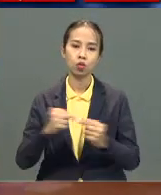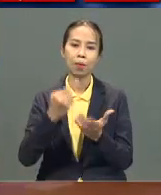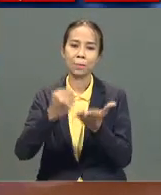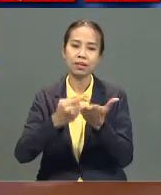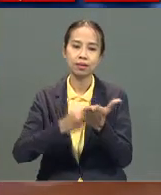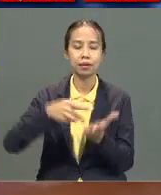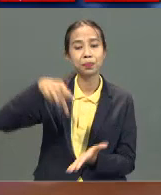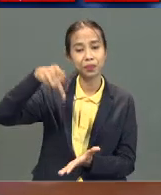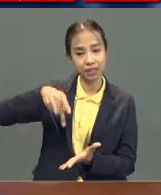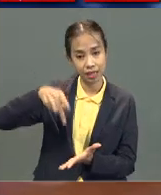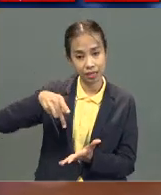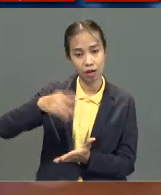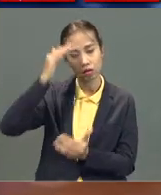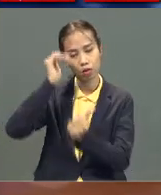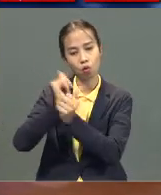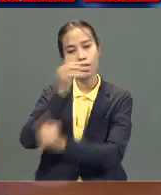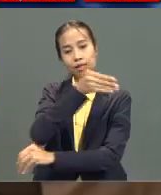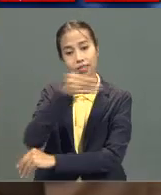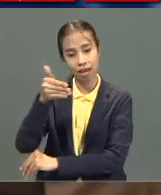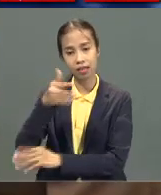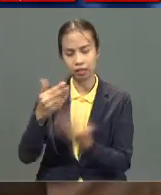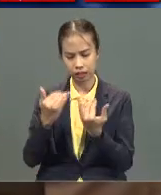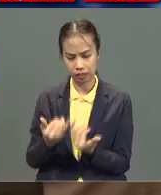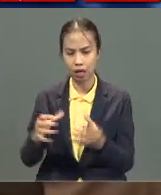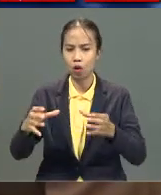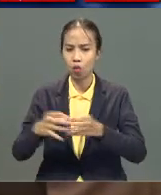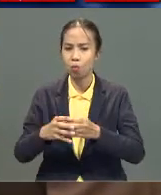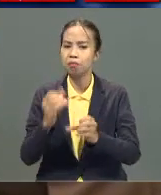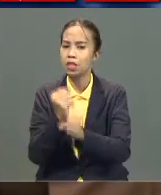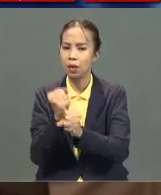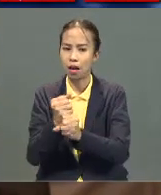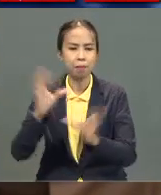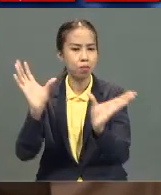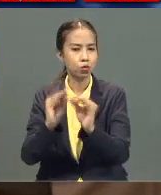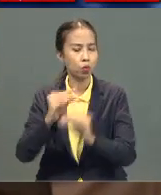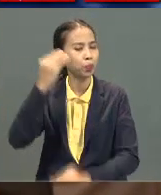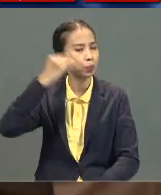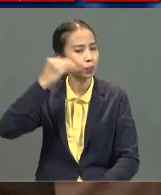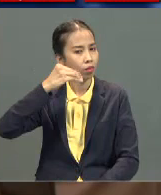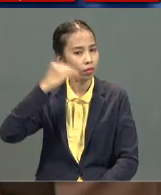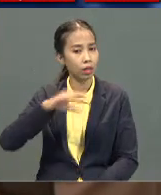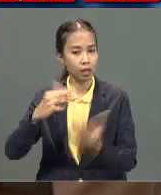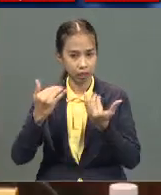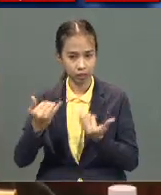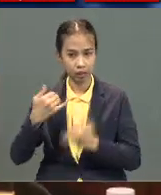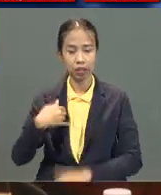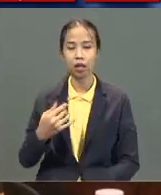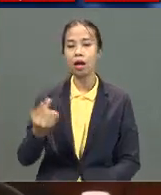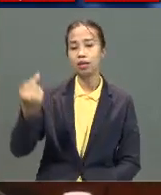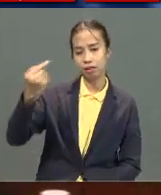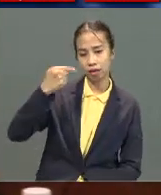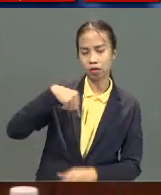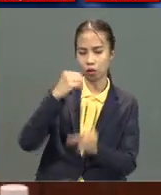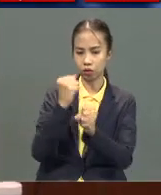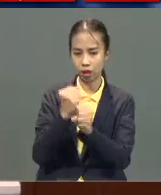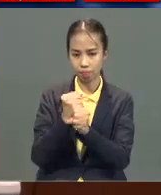พิเศษสำนักงานตำรวจแห่งชาติบอกว่าคณะทำงานจะประชุมทุกวันหลังจากผู้บัญชาการตำรวจแห่งชาติกำชับให้ตรวจสอบให้แล้วเ